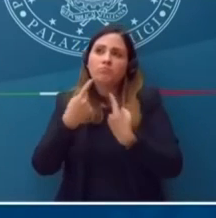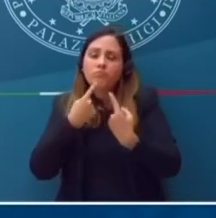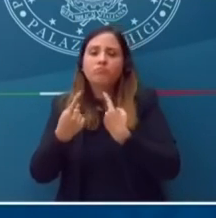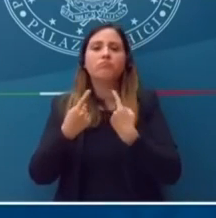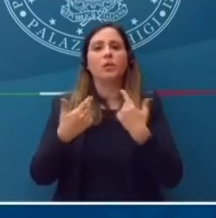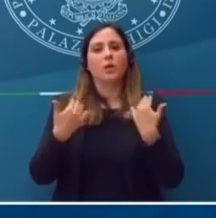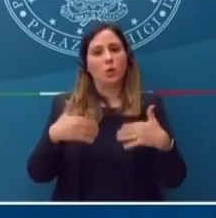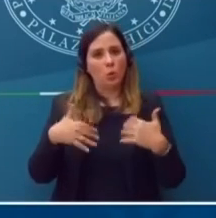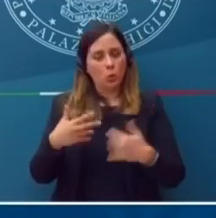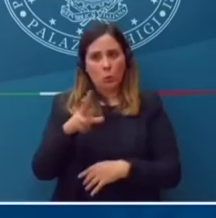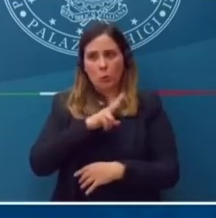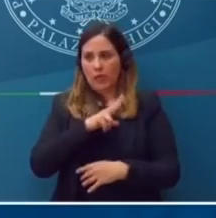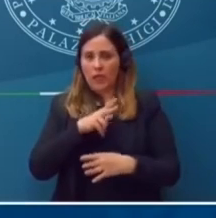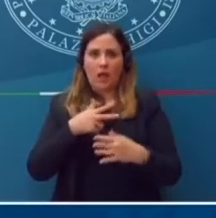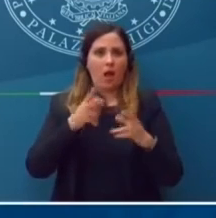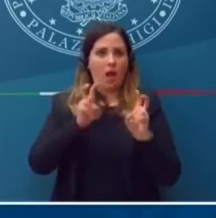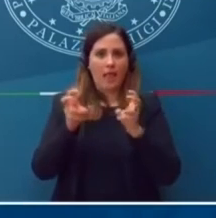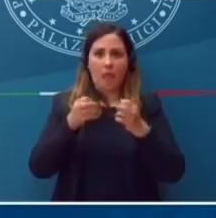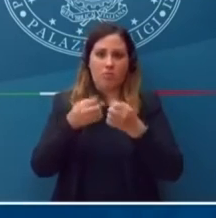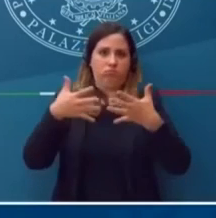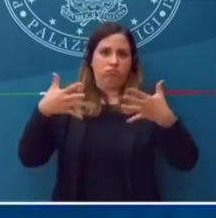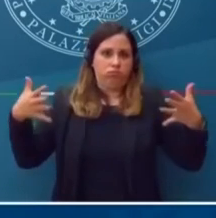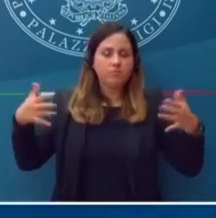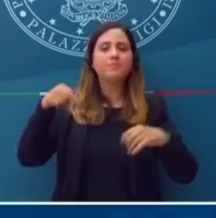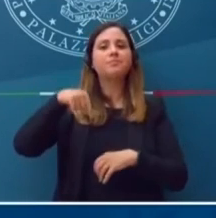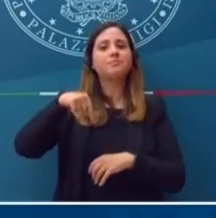molto ricca e anche